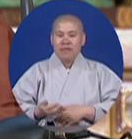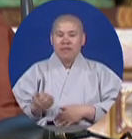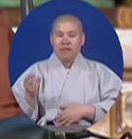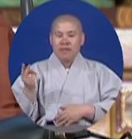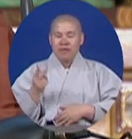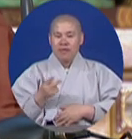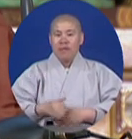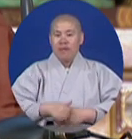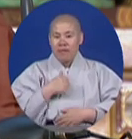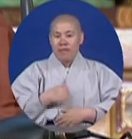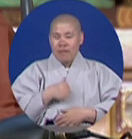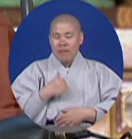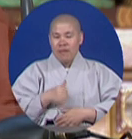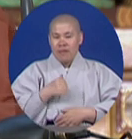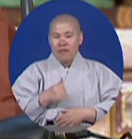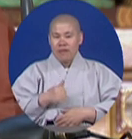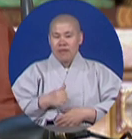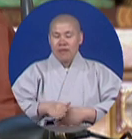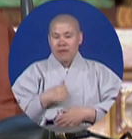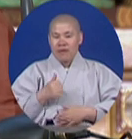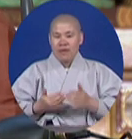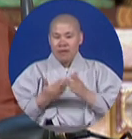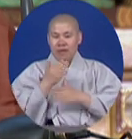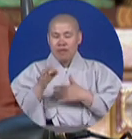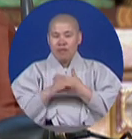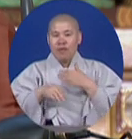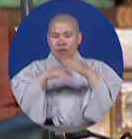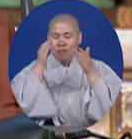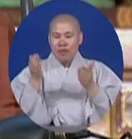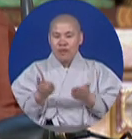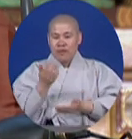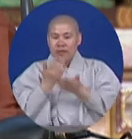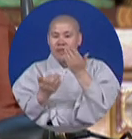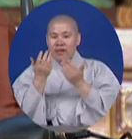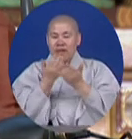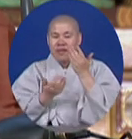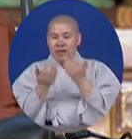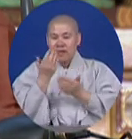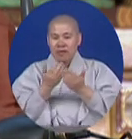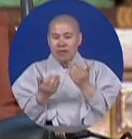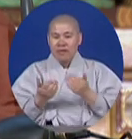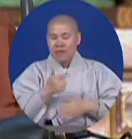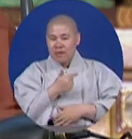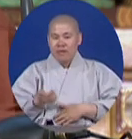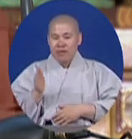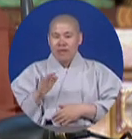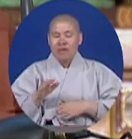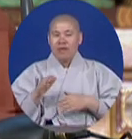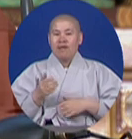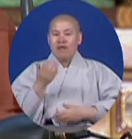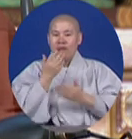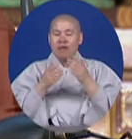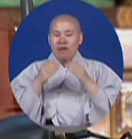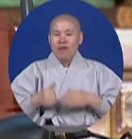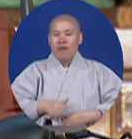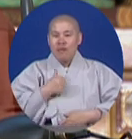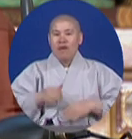것은 화가 일어날 때는 막 모든 걸 다 태우고 위력이 대단하지만 꺼져버리거든요,